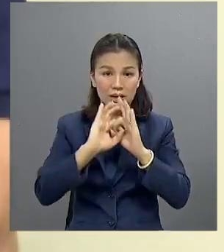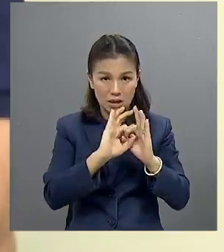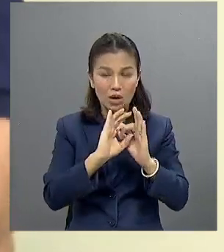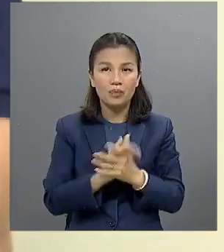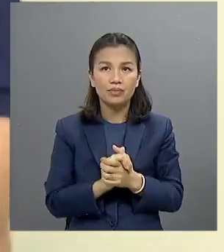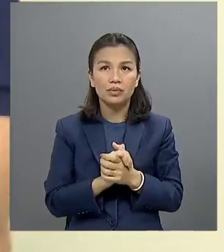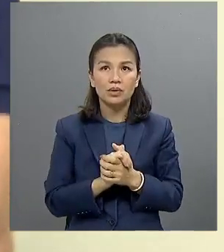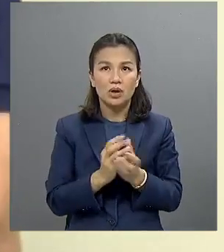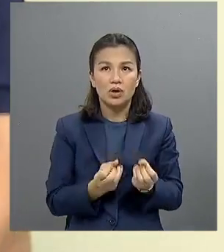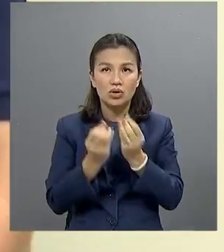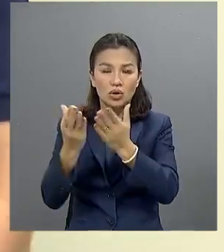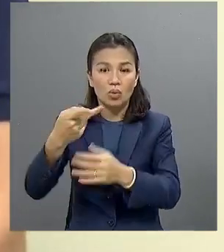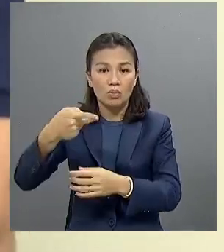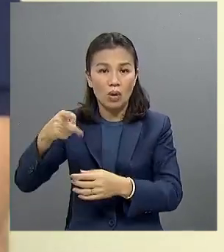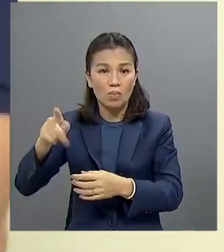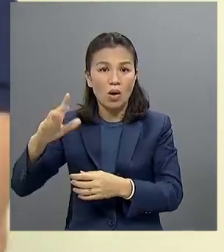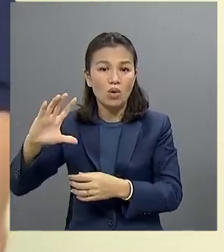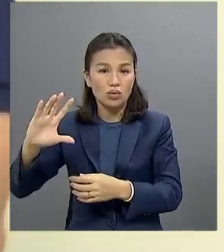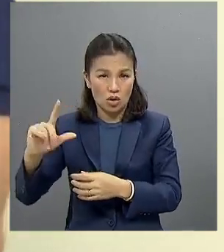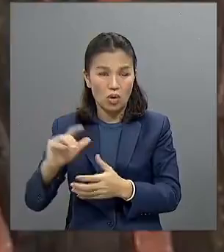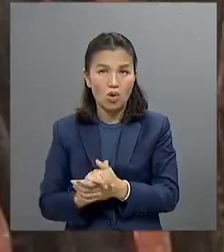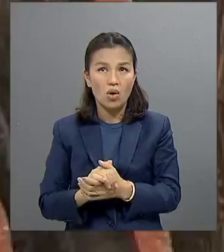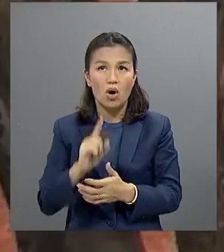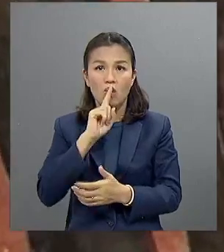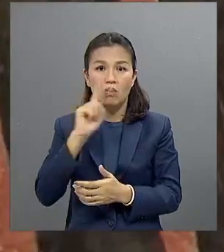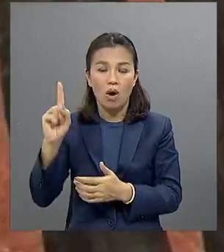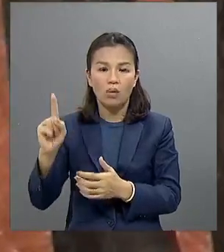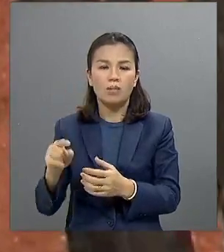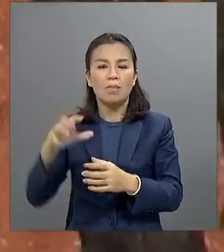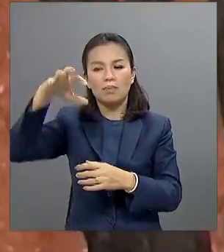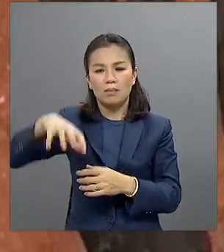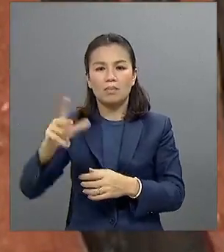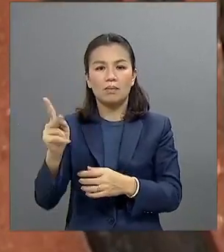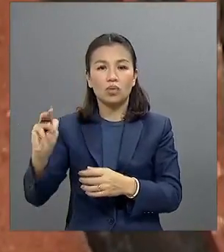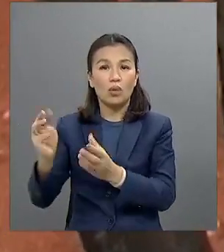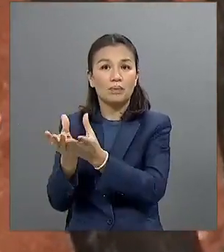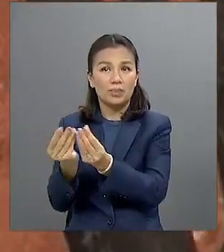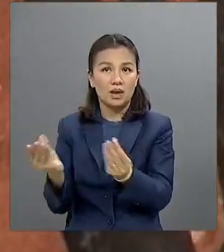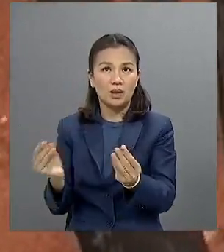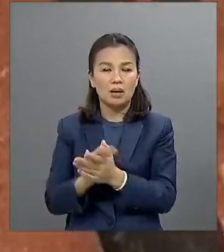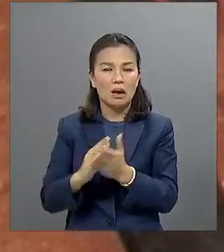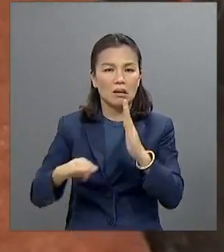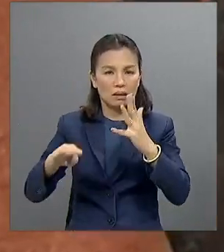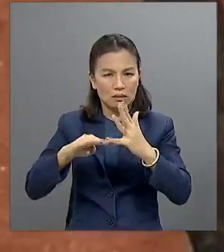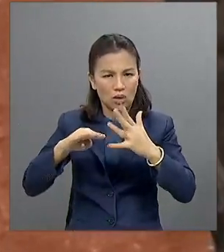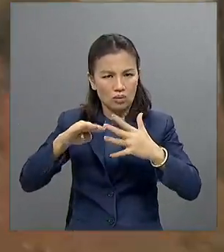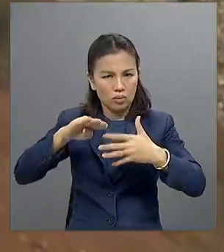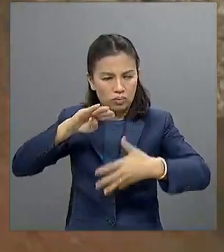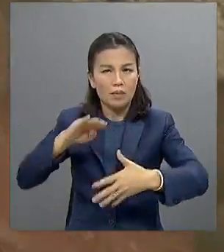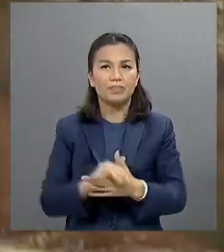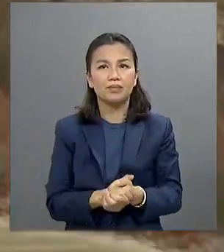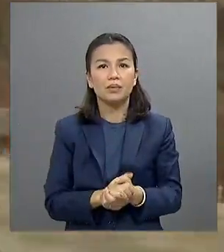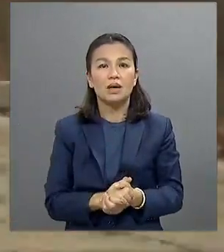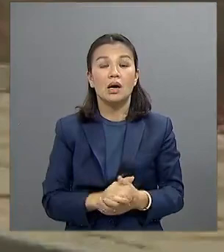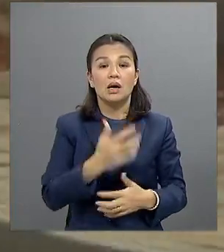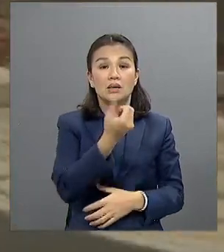ปช.ปปช.ก็ร้องไปทางธนารักษ์ ก็หลายขั้นตอนอยู่เหมือนกันนะคะนี่ต่อมาวันที่13มีนาคม